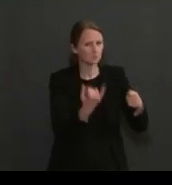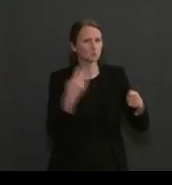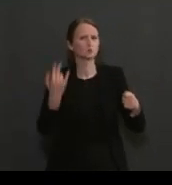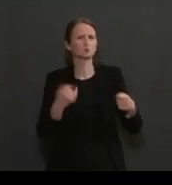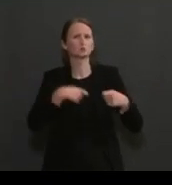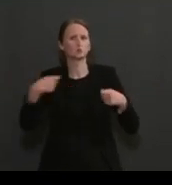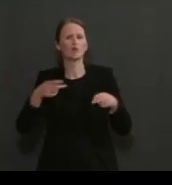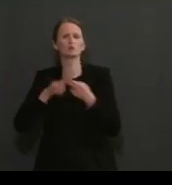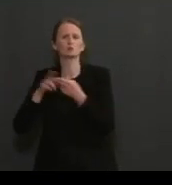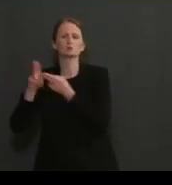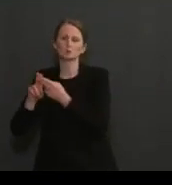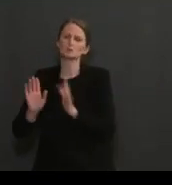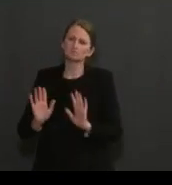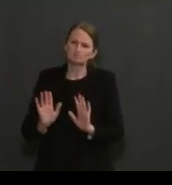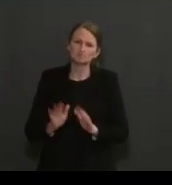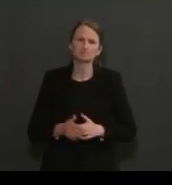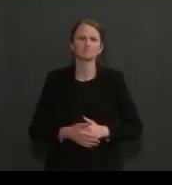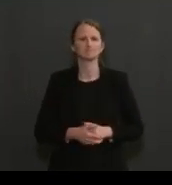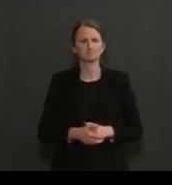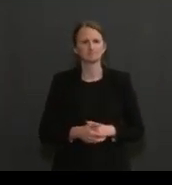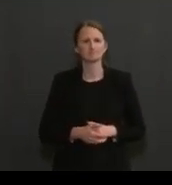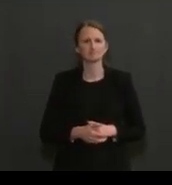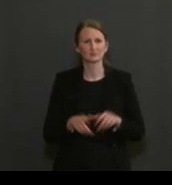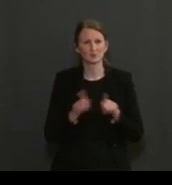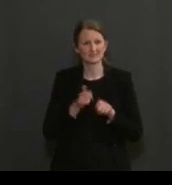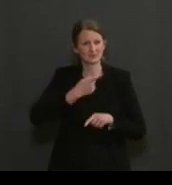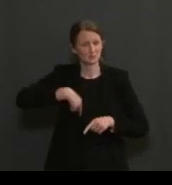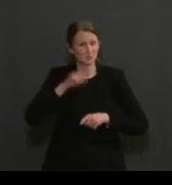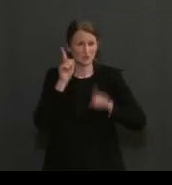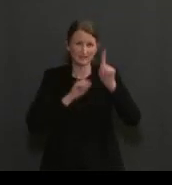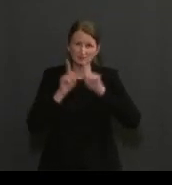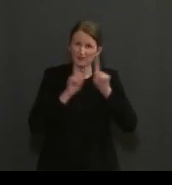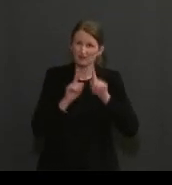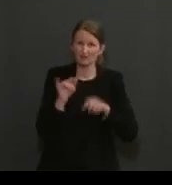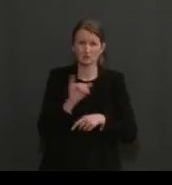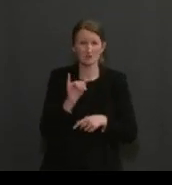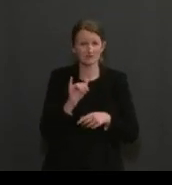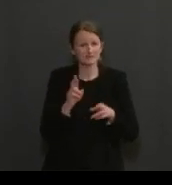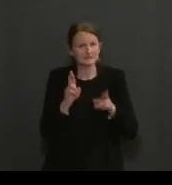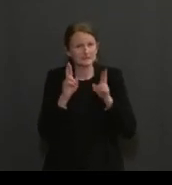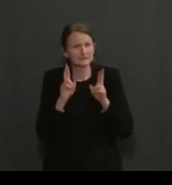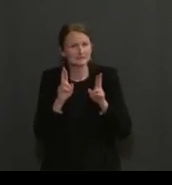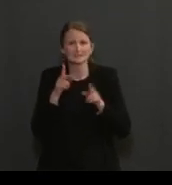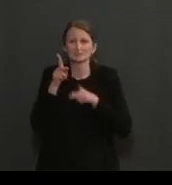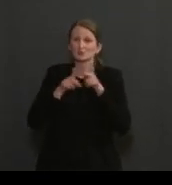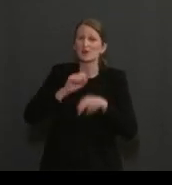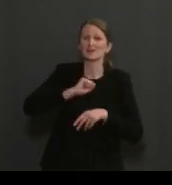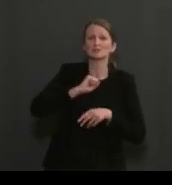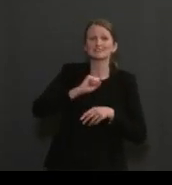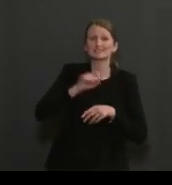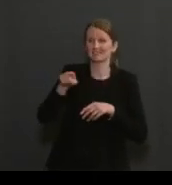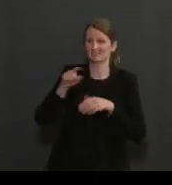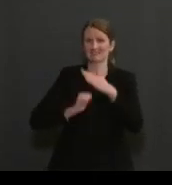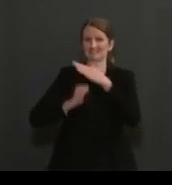Nous espérons pouvoir rester en dessous de la capacité maximale des 2000 lits dont vous a déjà amplement